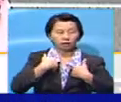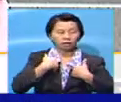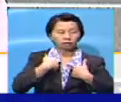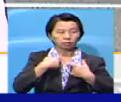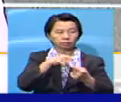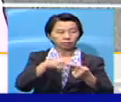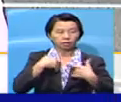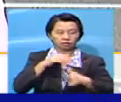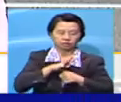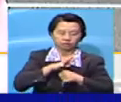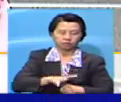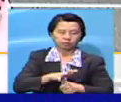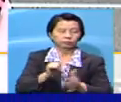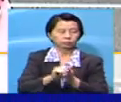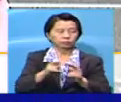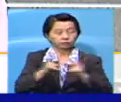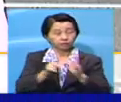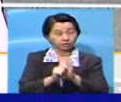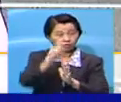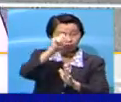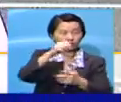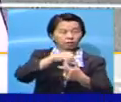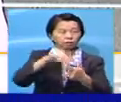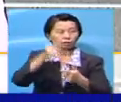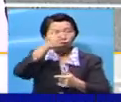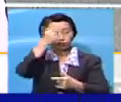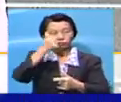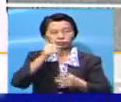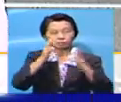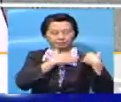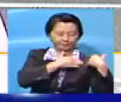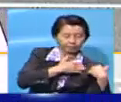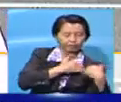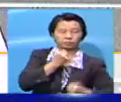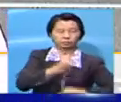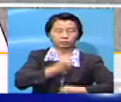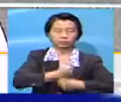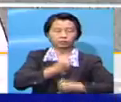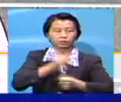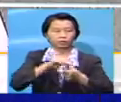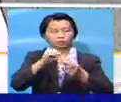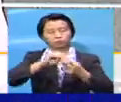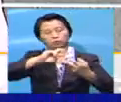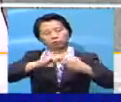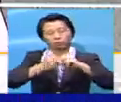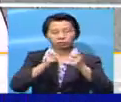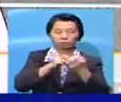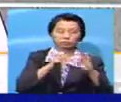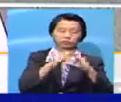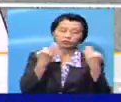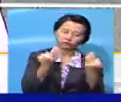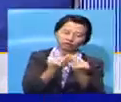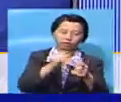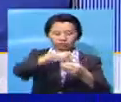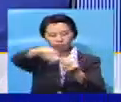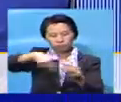apa stres level yang begitu tinggi ataupun disebabkan oleh bebanan kerja ataupun masalah rumah tangga persekitaran